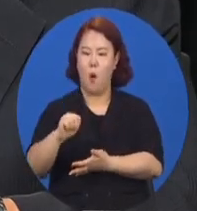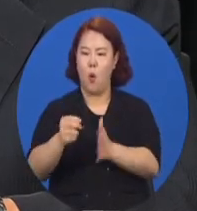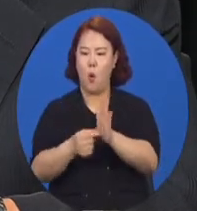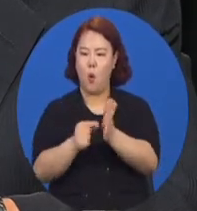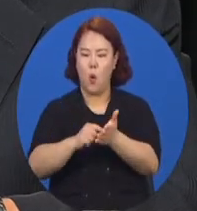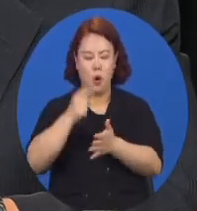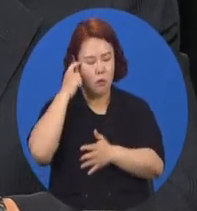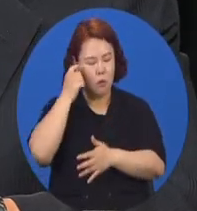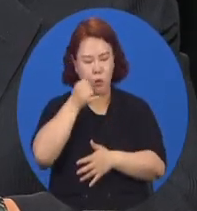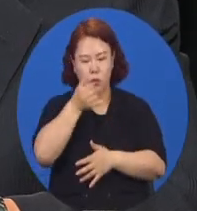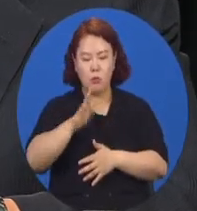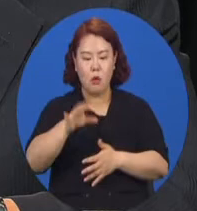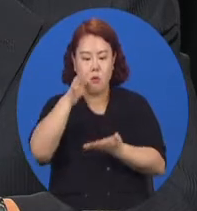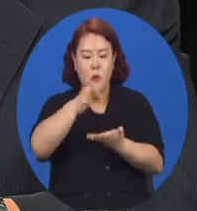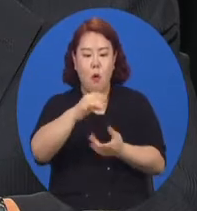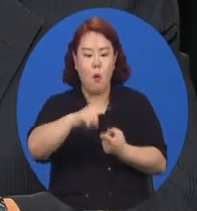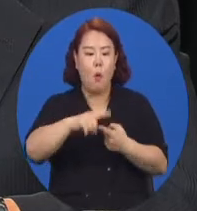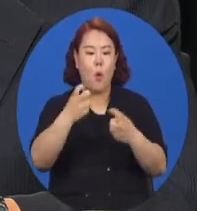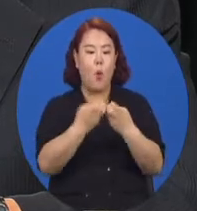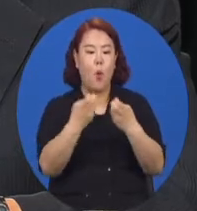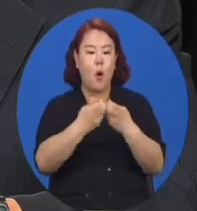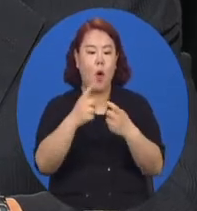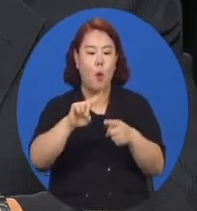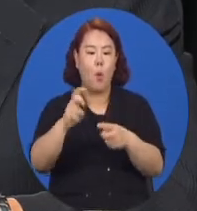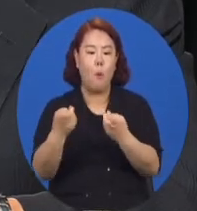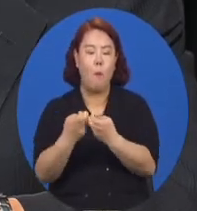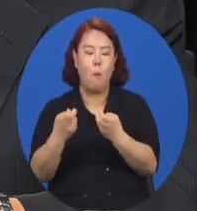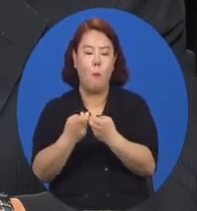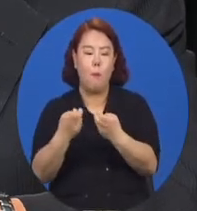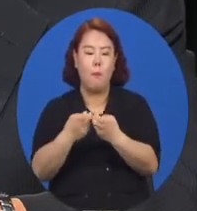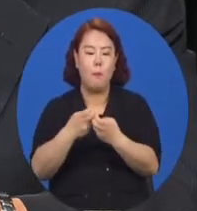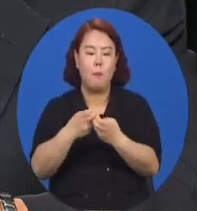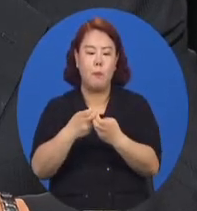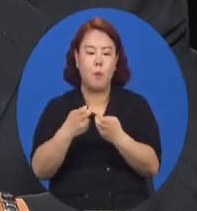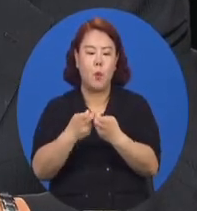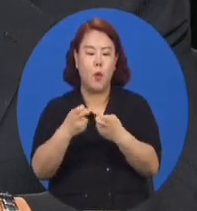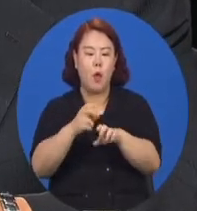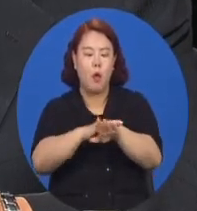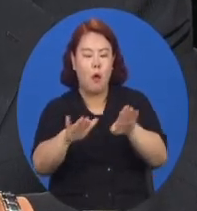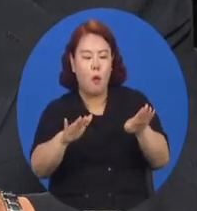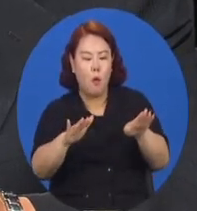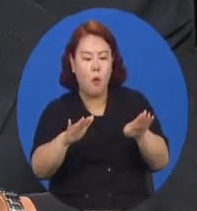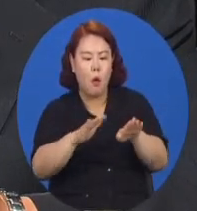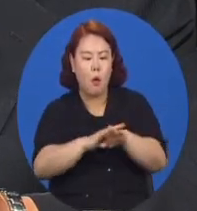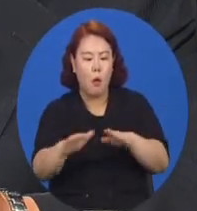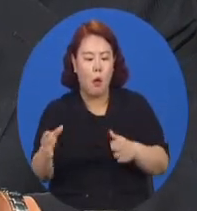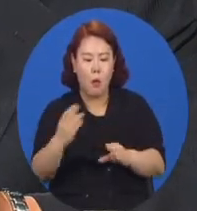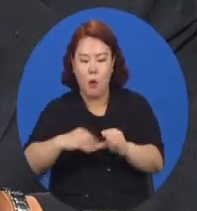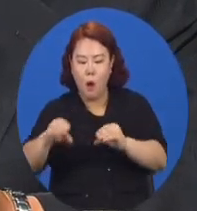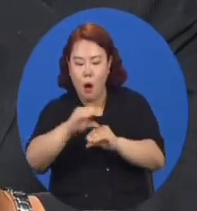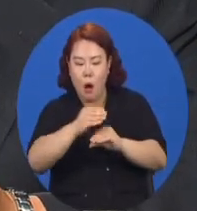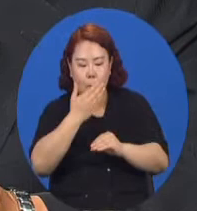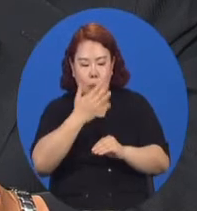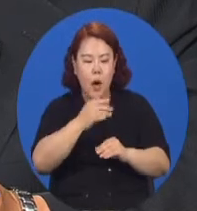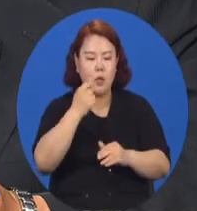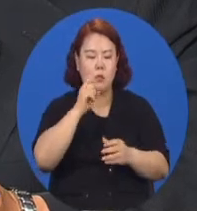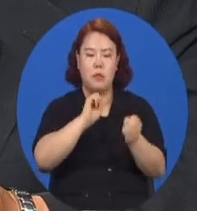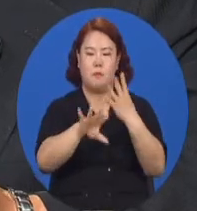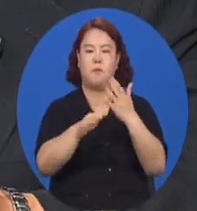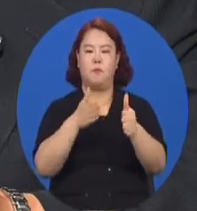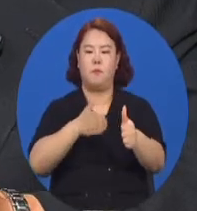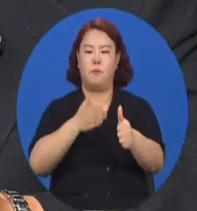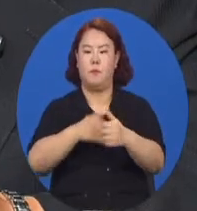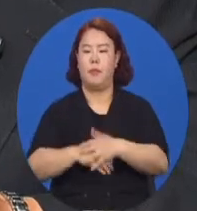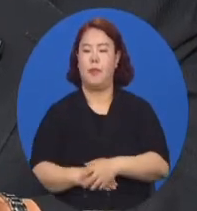많은 재원들을 어떻게, 어떤 방법으로 충당할 것인지 말씀해 주시기 바랍니다.